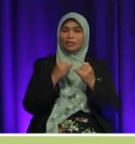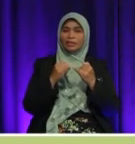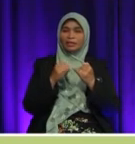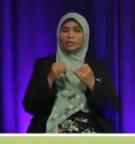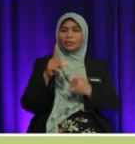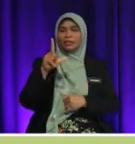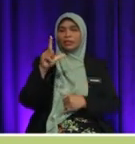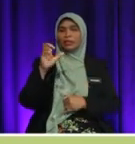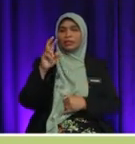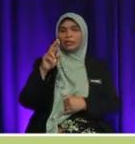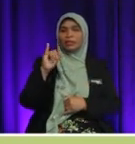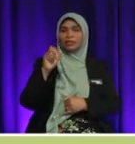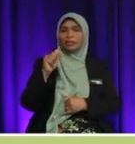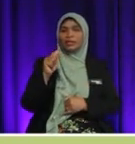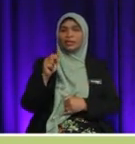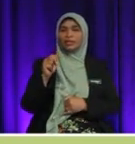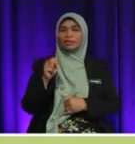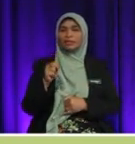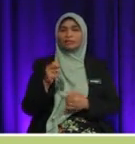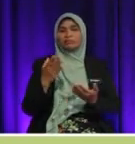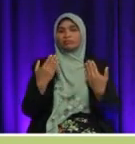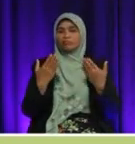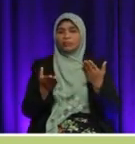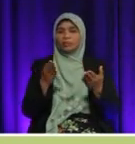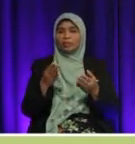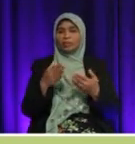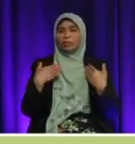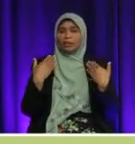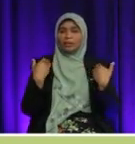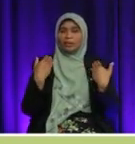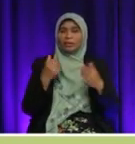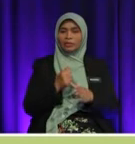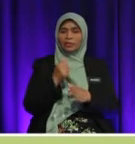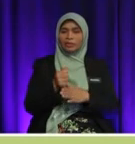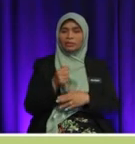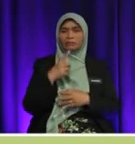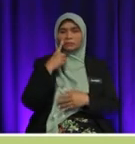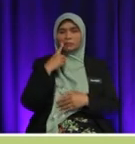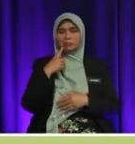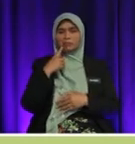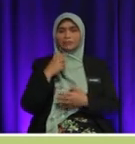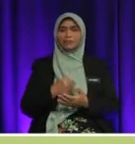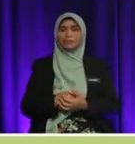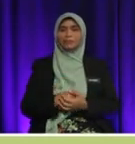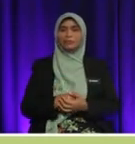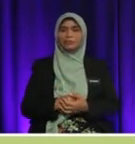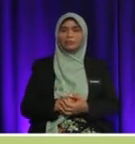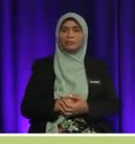Di sini sama ada dia gembira ataupun duka. Budak-budak kena ingat ya, dia bentuk segitiga ni. Bentuk